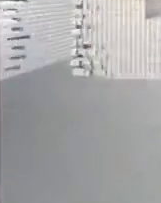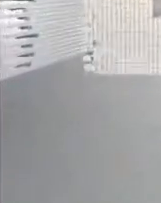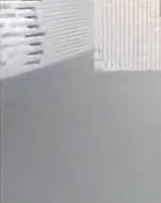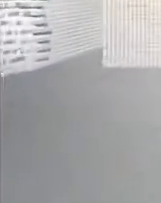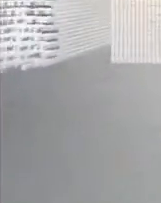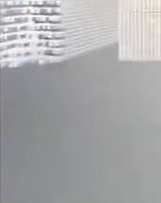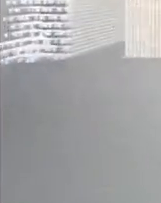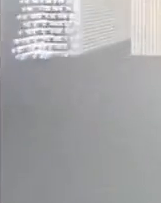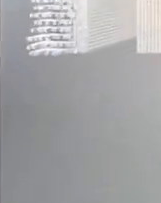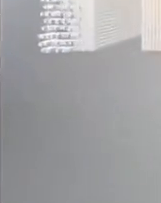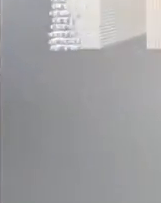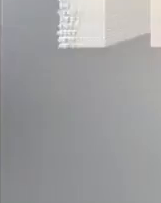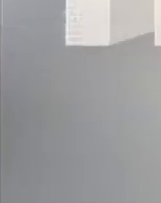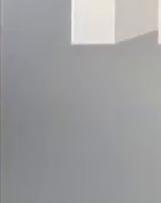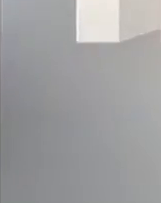Музика